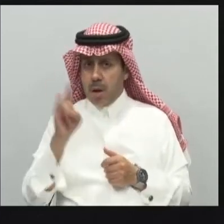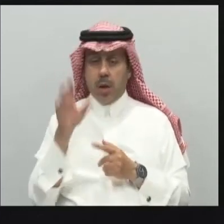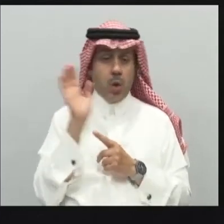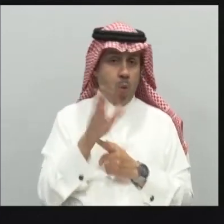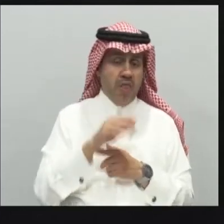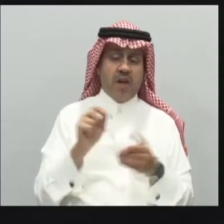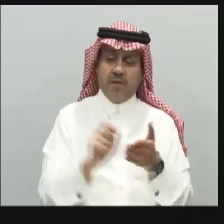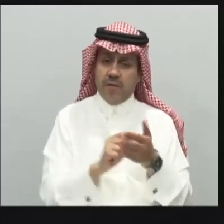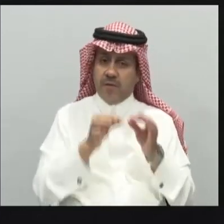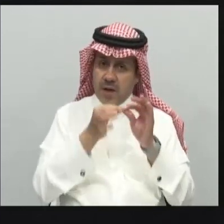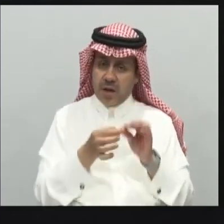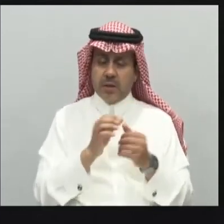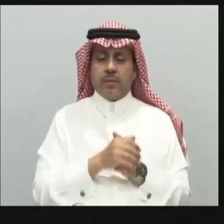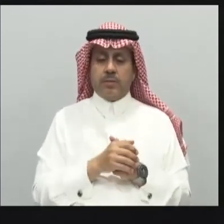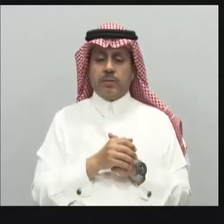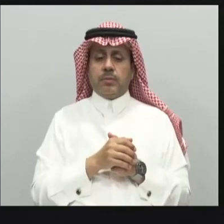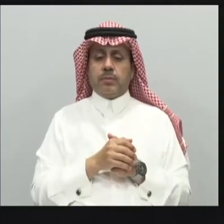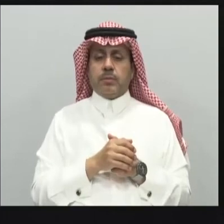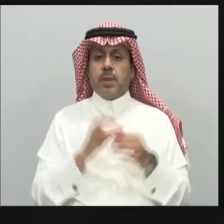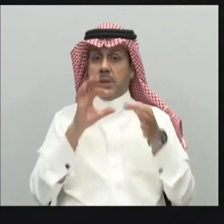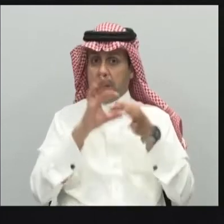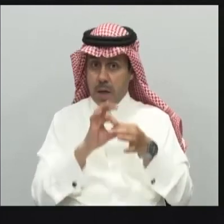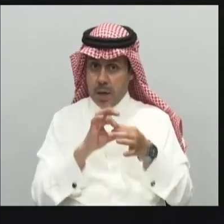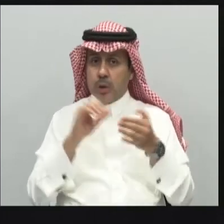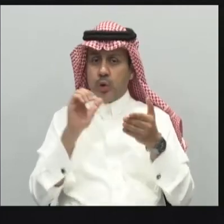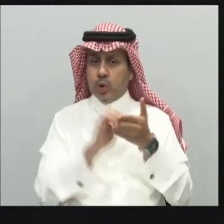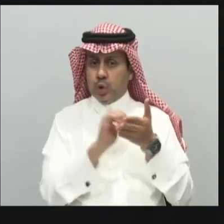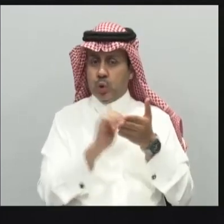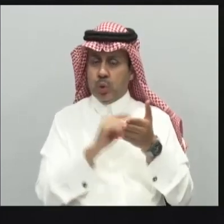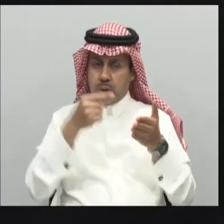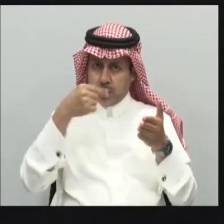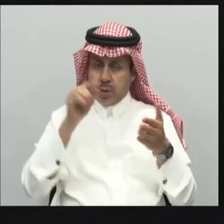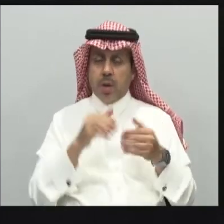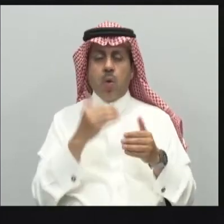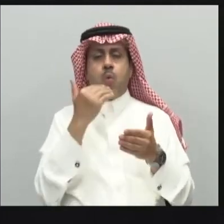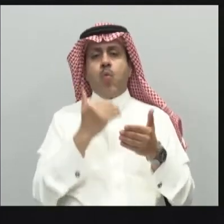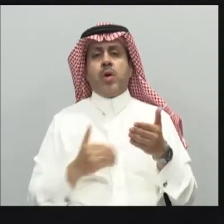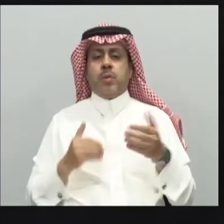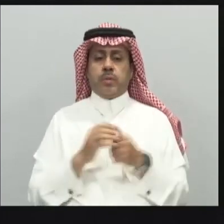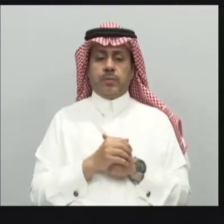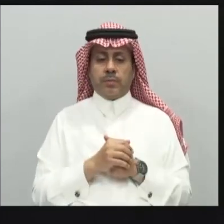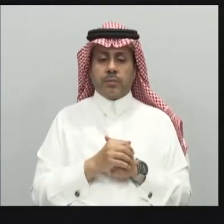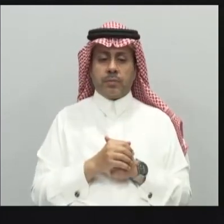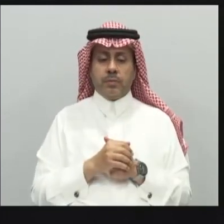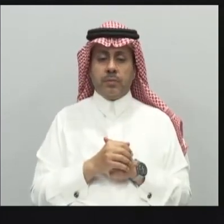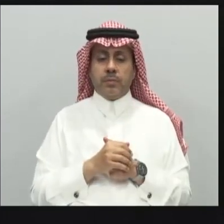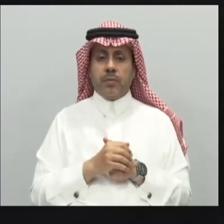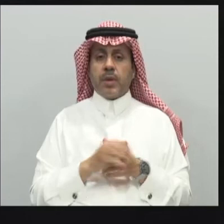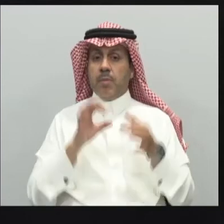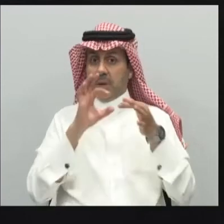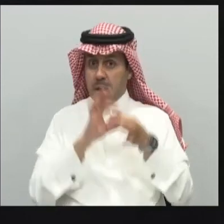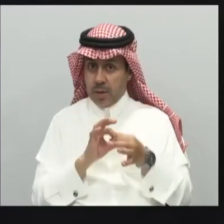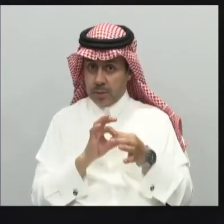العقد هذا ما يتعلق بهذه الشروط الصحيحه وانواع هذه الشروط مما يتعلق